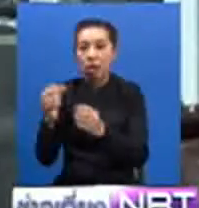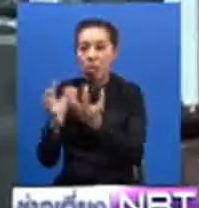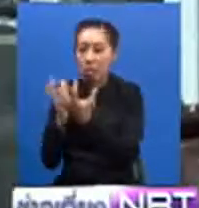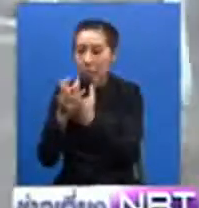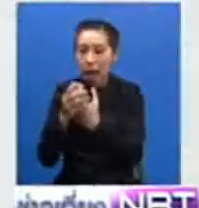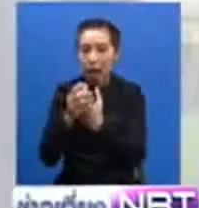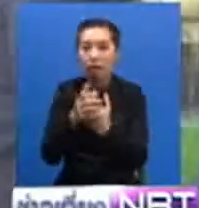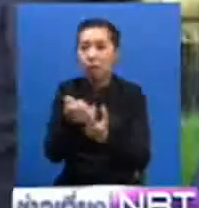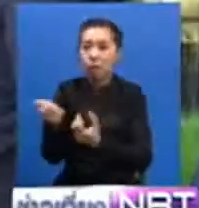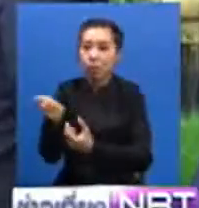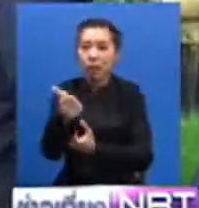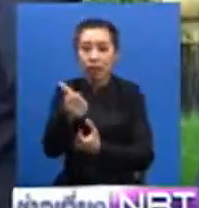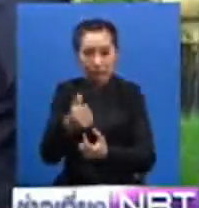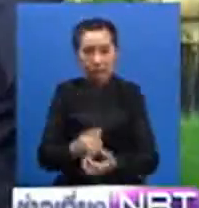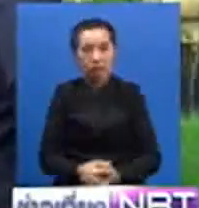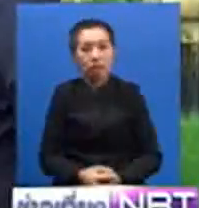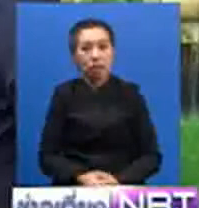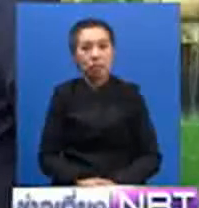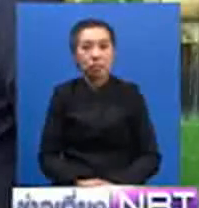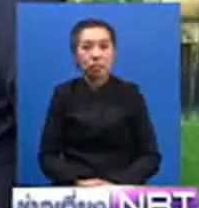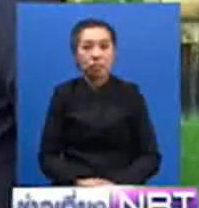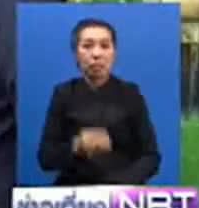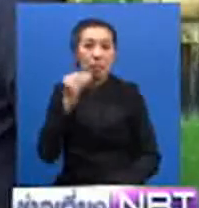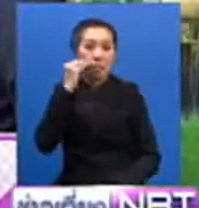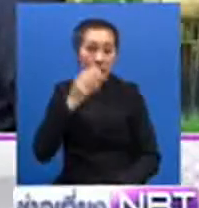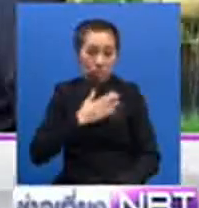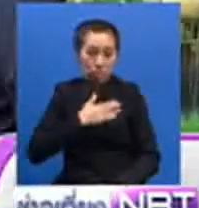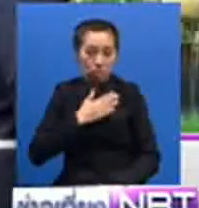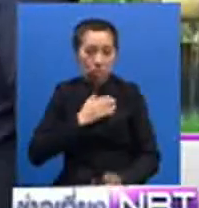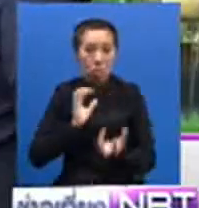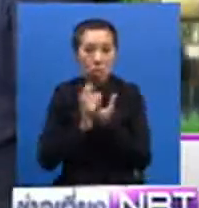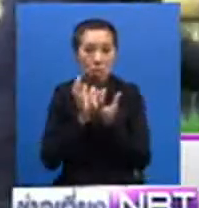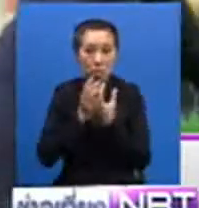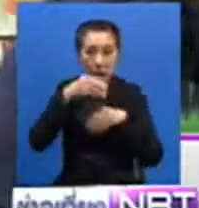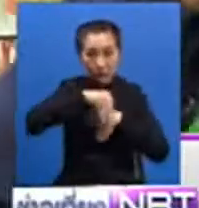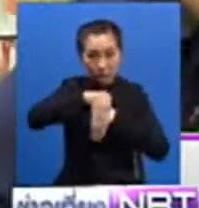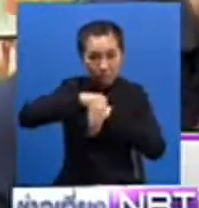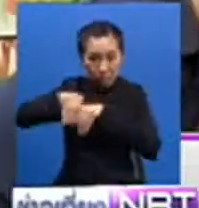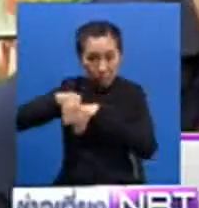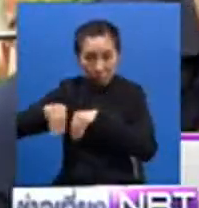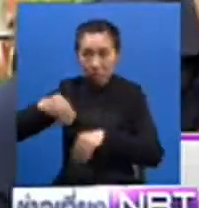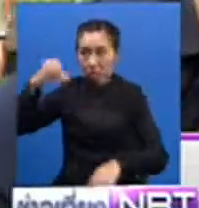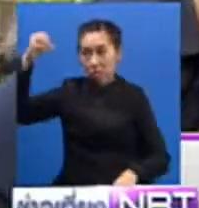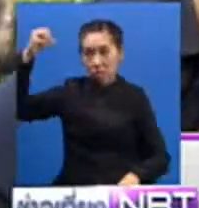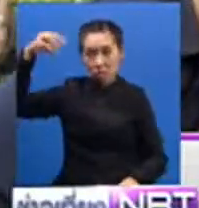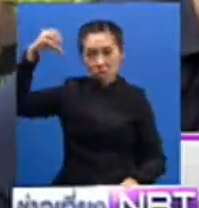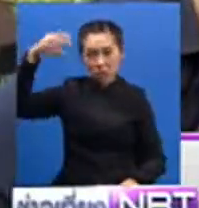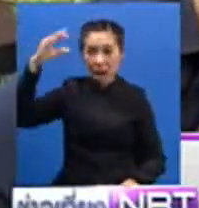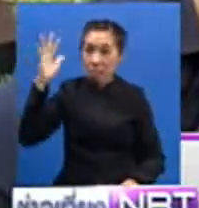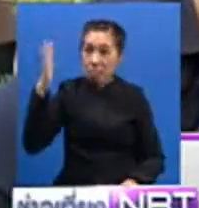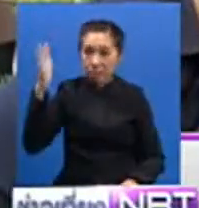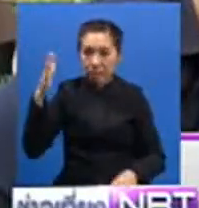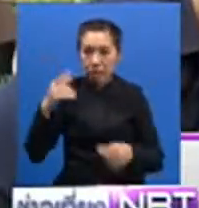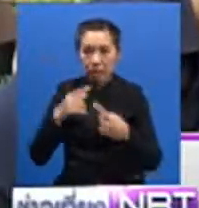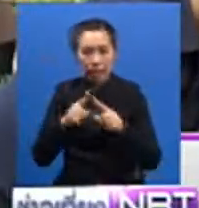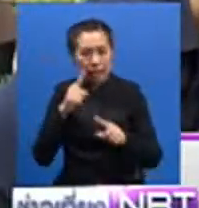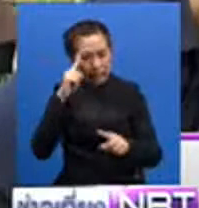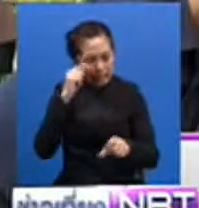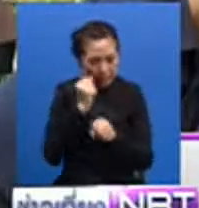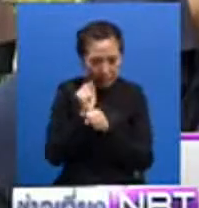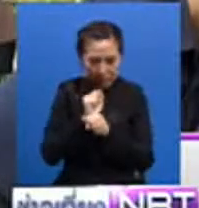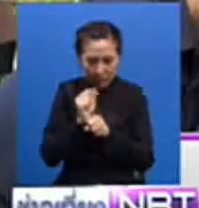พอเพียง ก็ที่บ้านปลูกผักแบบมันไม่มีไฟฟ้าเข้าไปถึงก็ประยุกต์ออกคิดว่